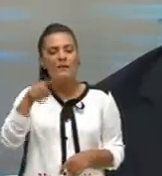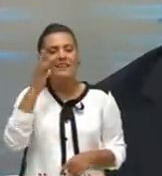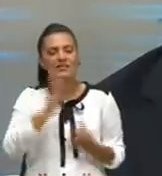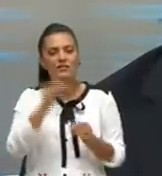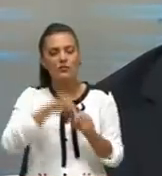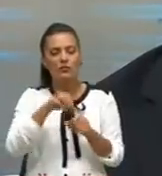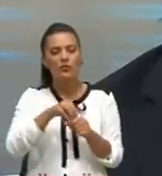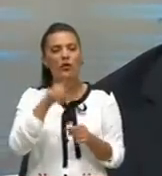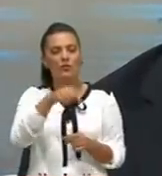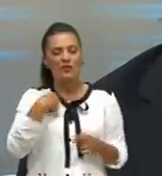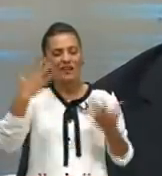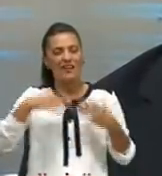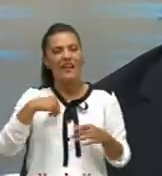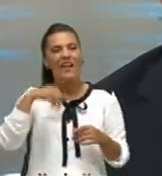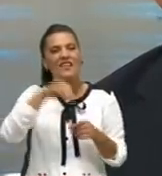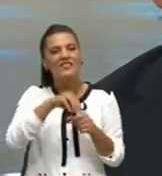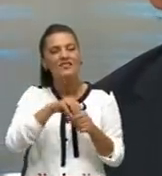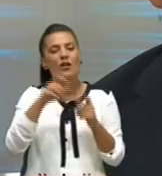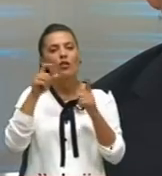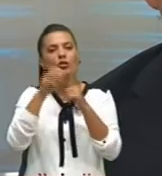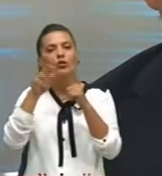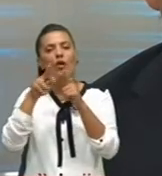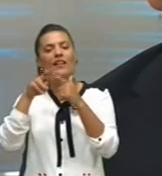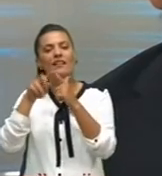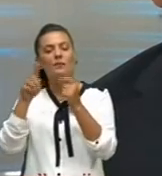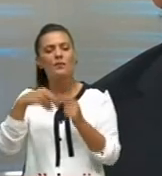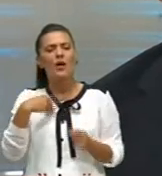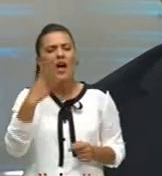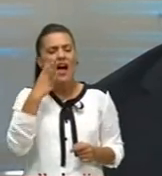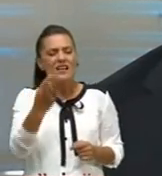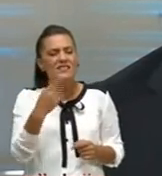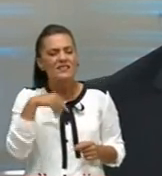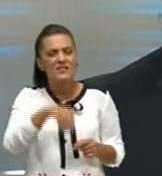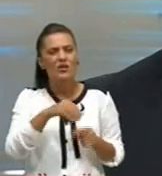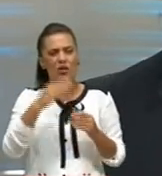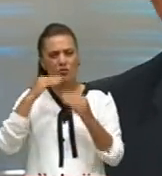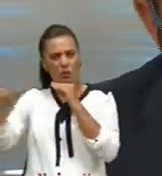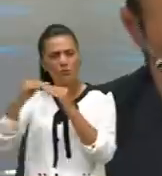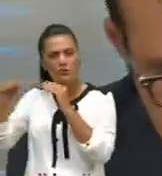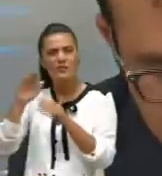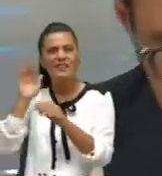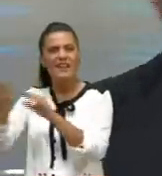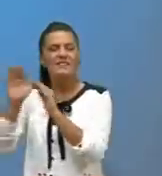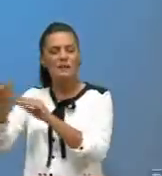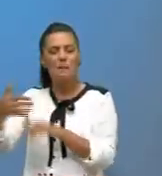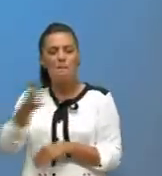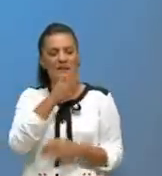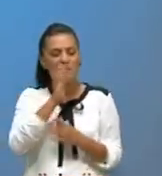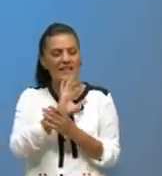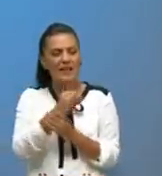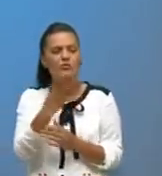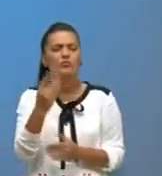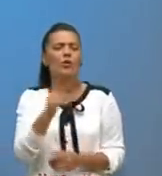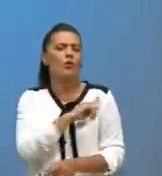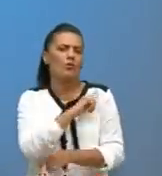için tasarlıyoruz. Hassasiyetleri oldukça kuvvetli, toplumsal hassasiyetleri, bilimsel yetenekleri